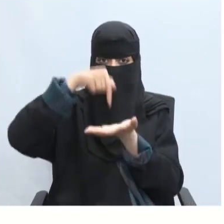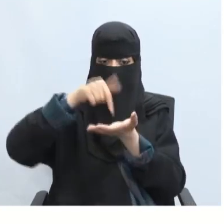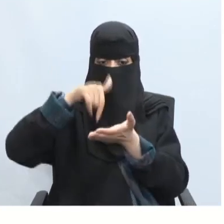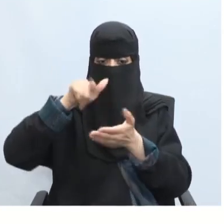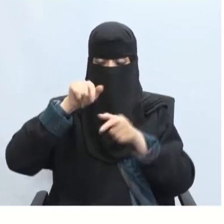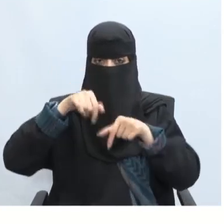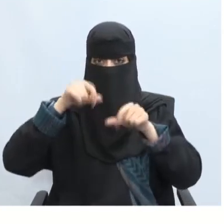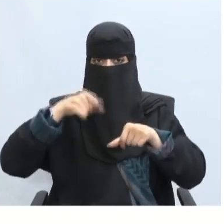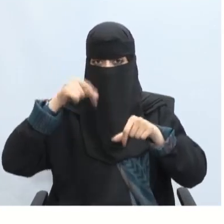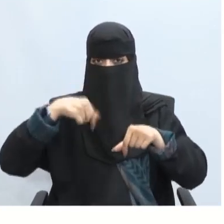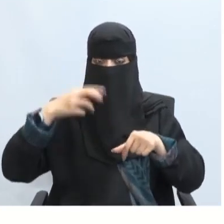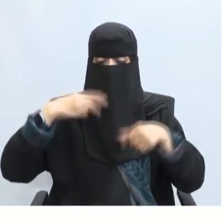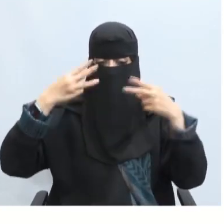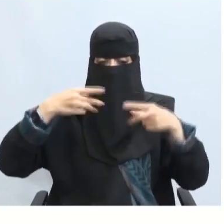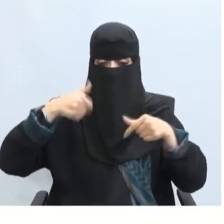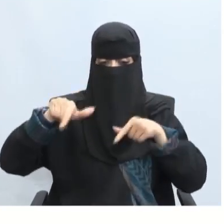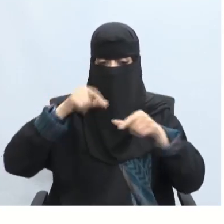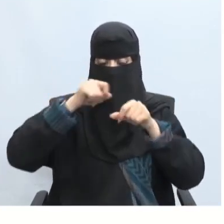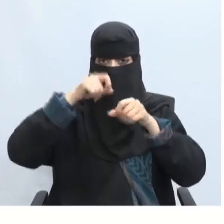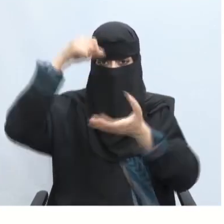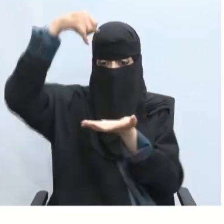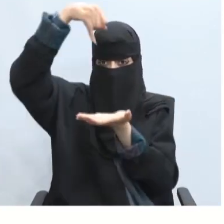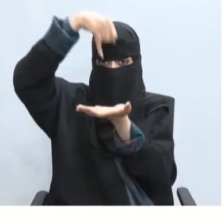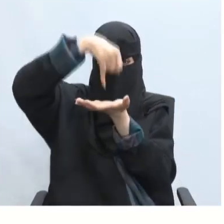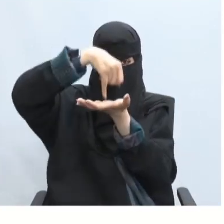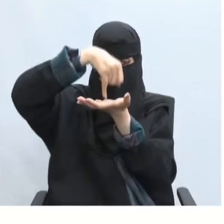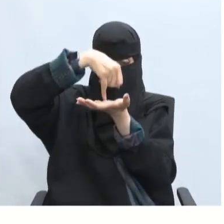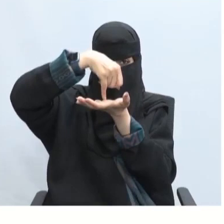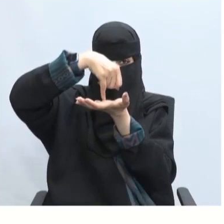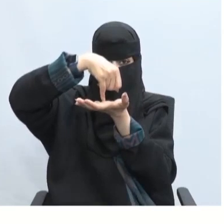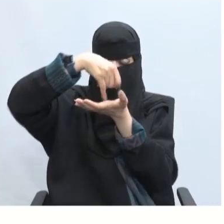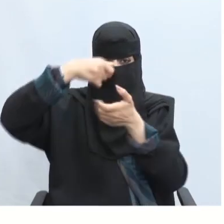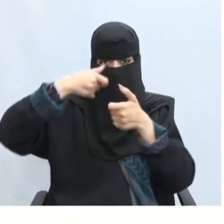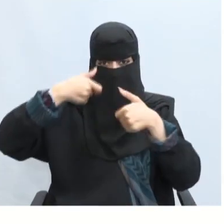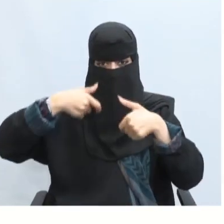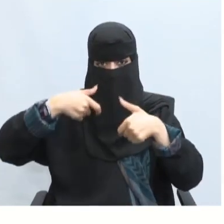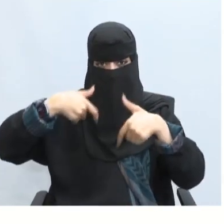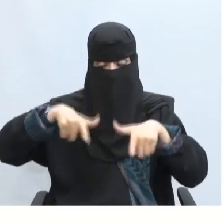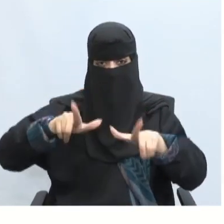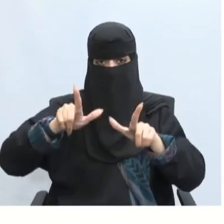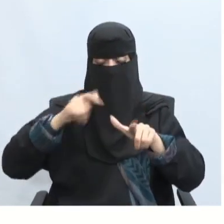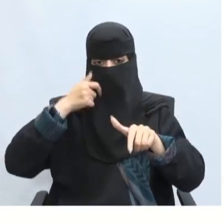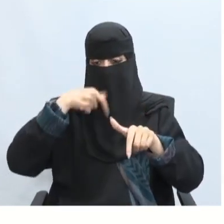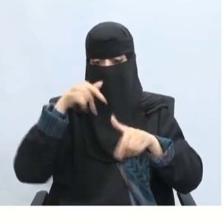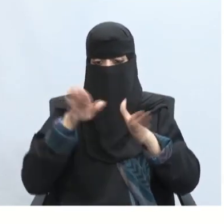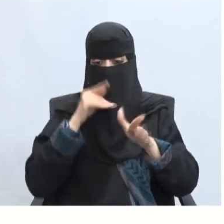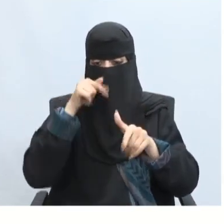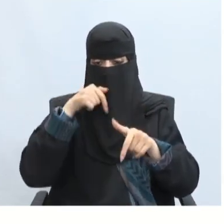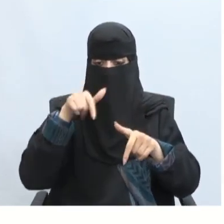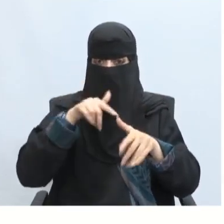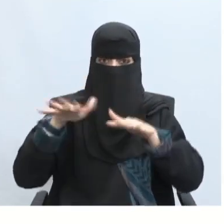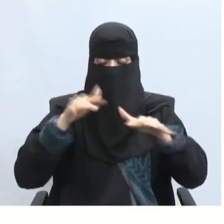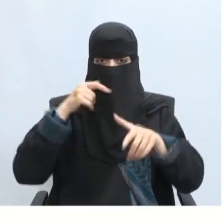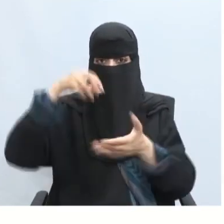ايطاليا هنا في الشكل يوضح معنا او يتضح معنا الزلزال حيث ضرب